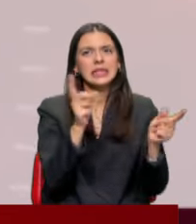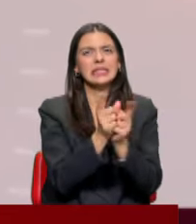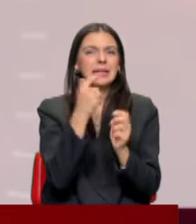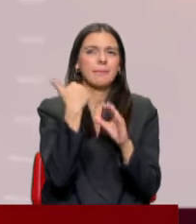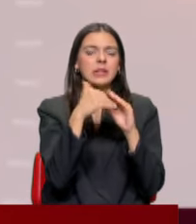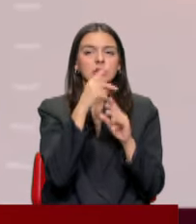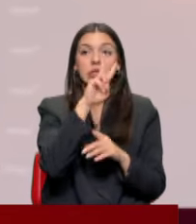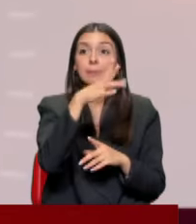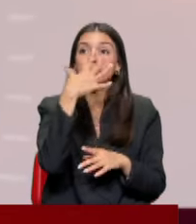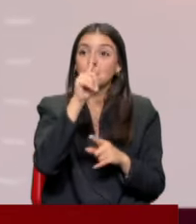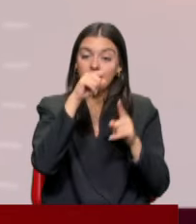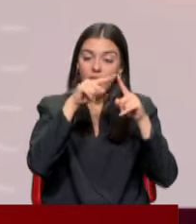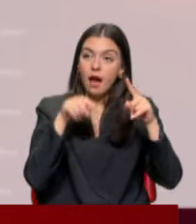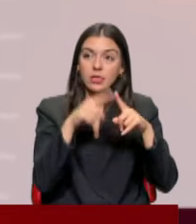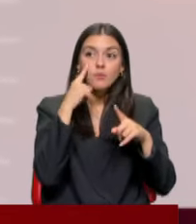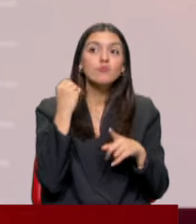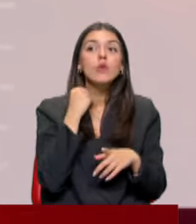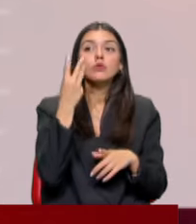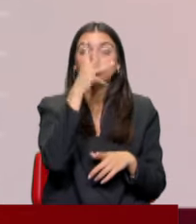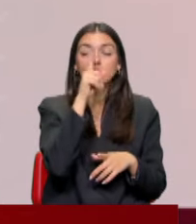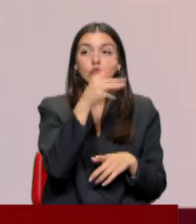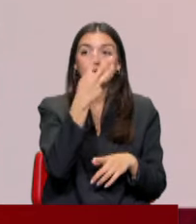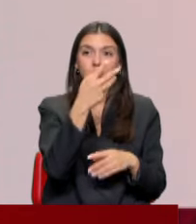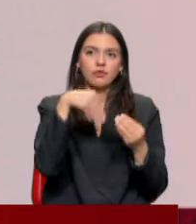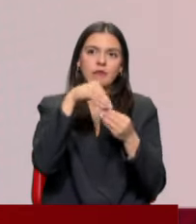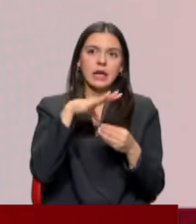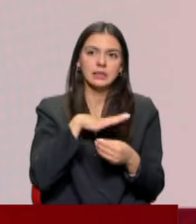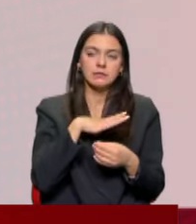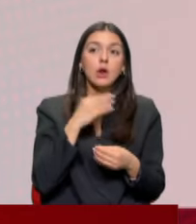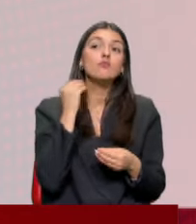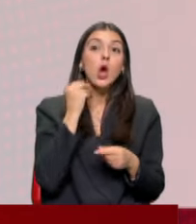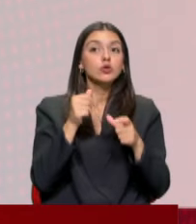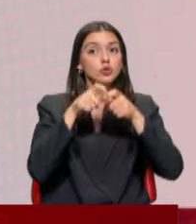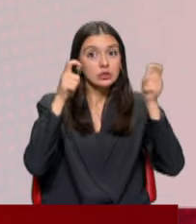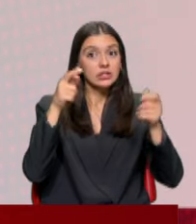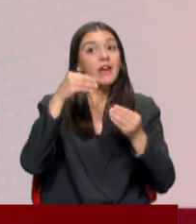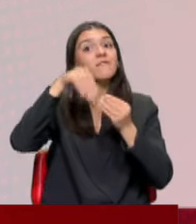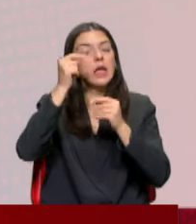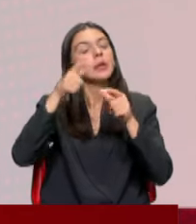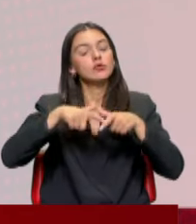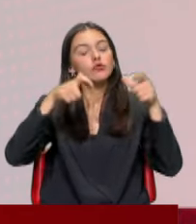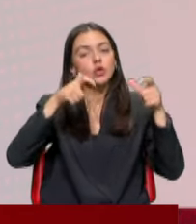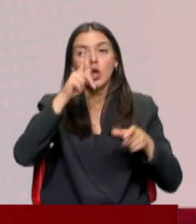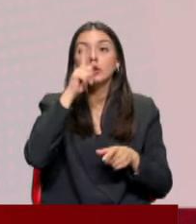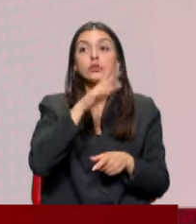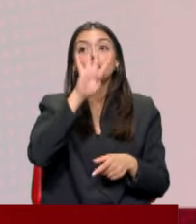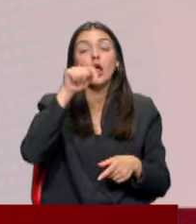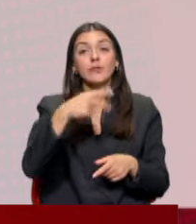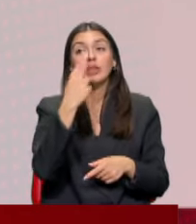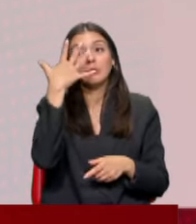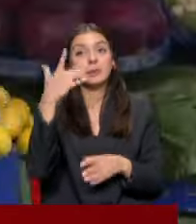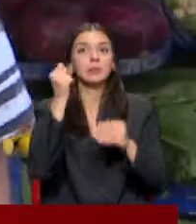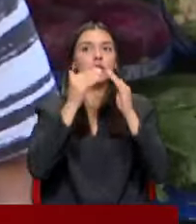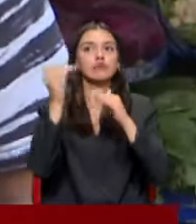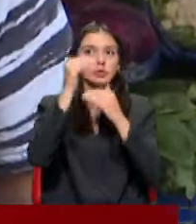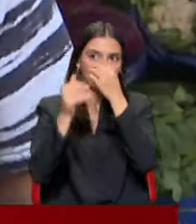mesajla. 25 bin liranın altındaki borca %3,5 faiz var. Borç arttıkça faiz oranı da artıyor. %4,75'e kadar